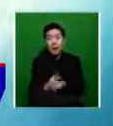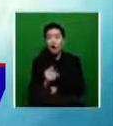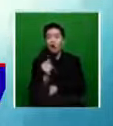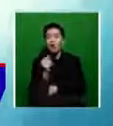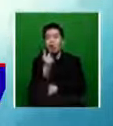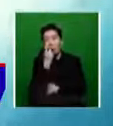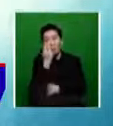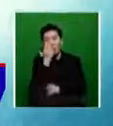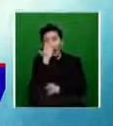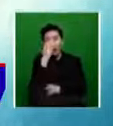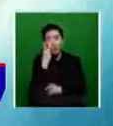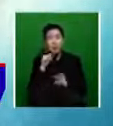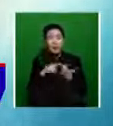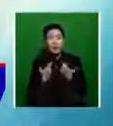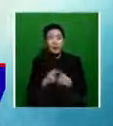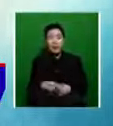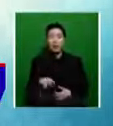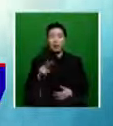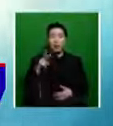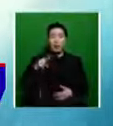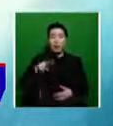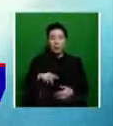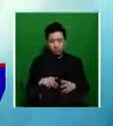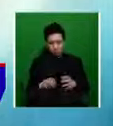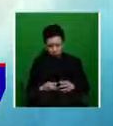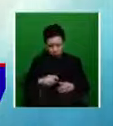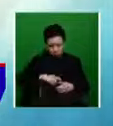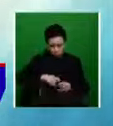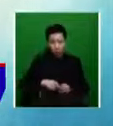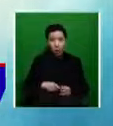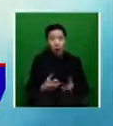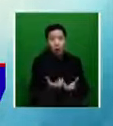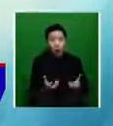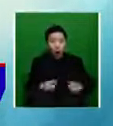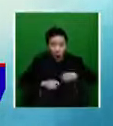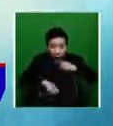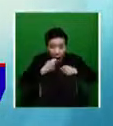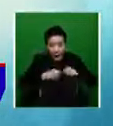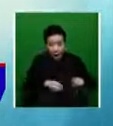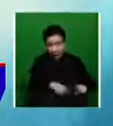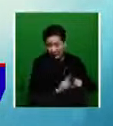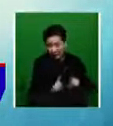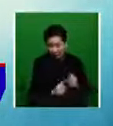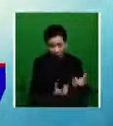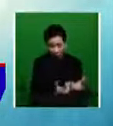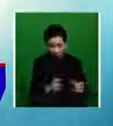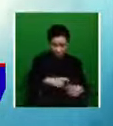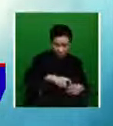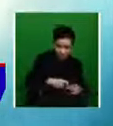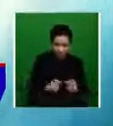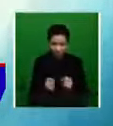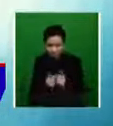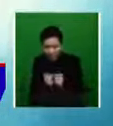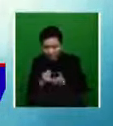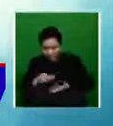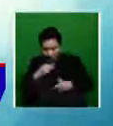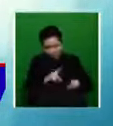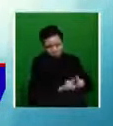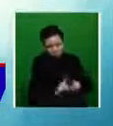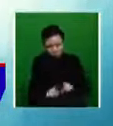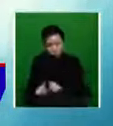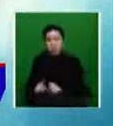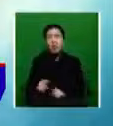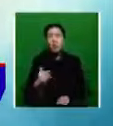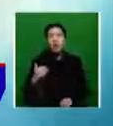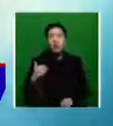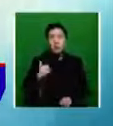าล้านกระป๋องเป็นต้นนะครับฉะนั้นสินค้าอุปโภคบริโภคพวกเนี้ยยังยืนยันนะครับว่าไม่ขาดแคลนนะครับฉ